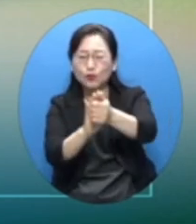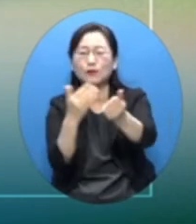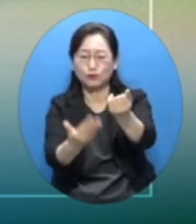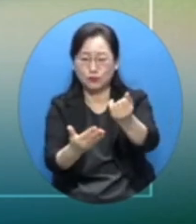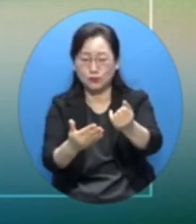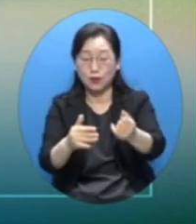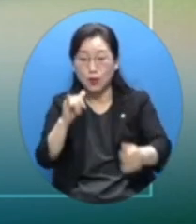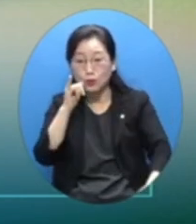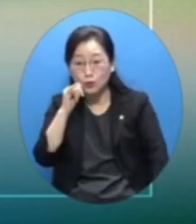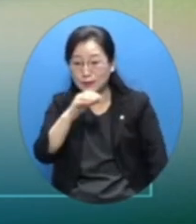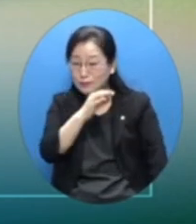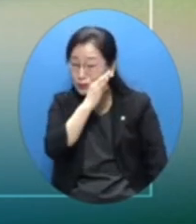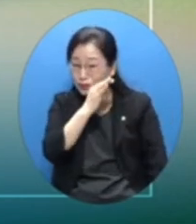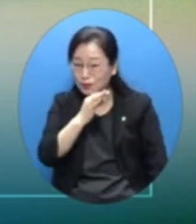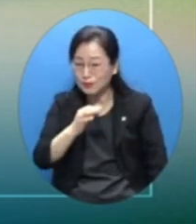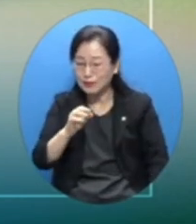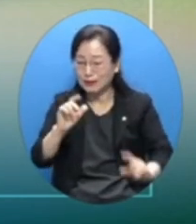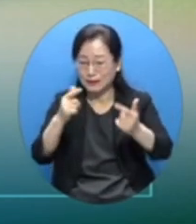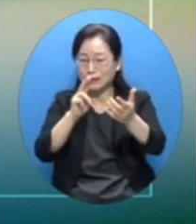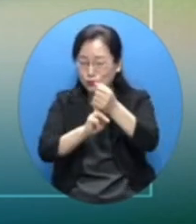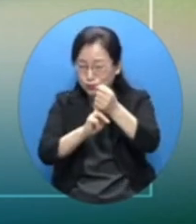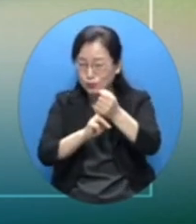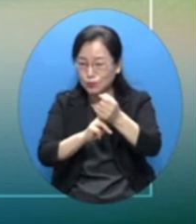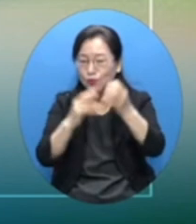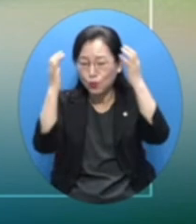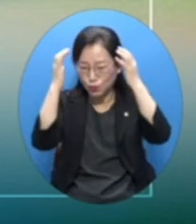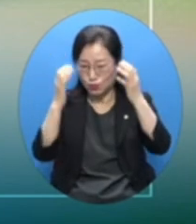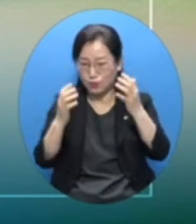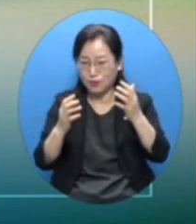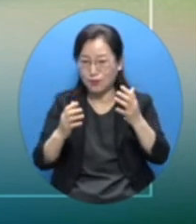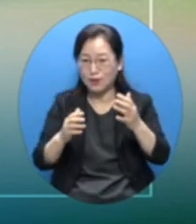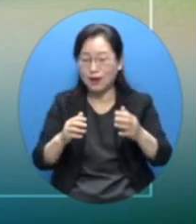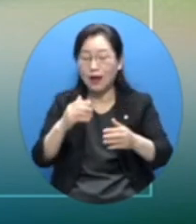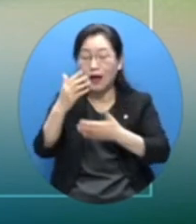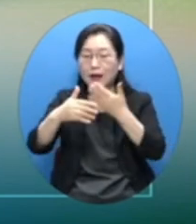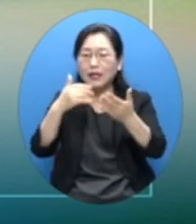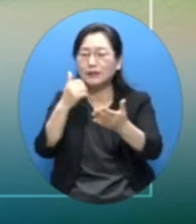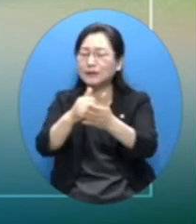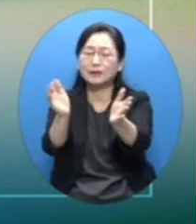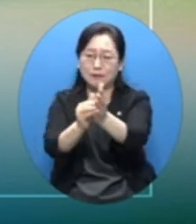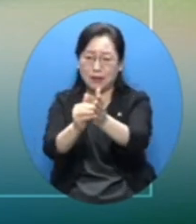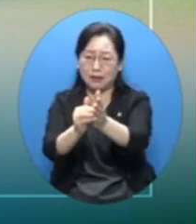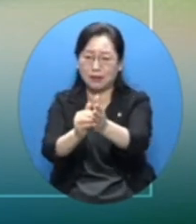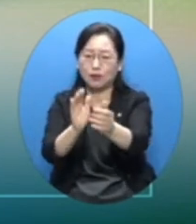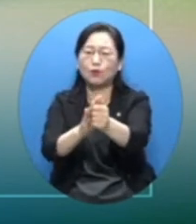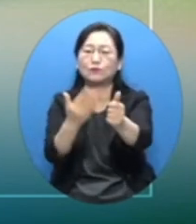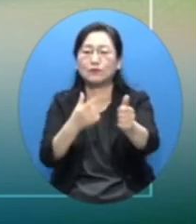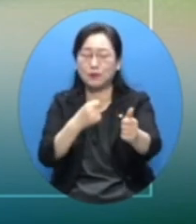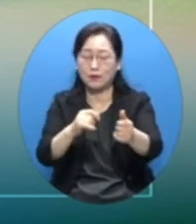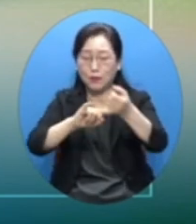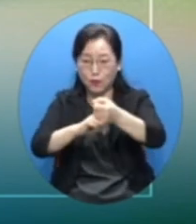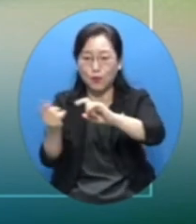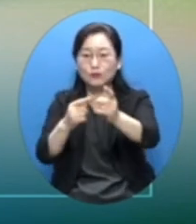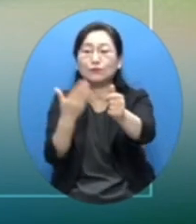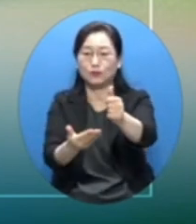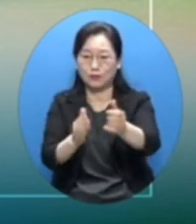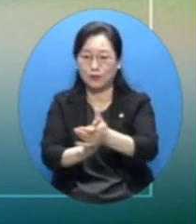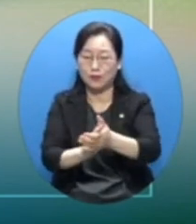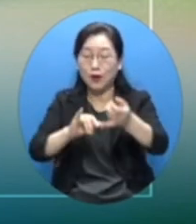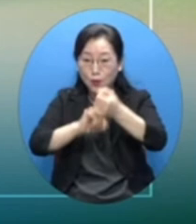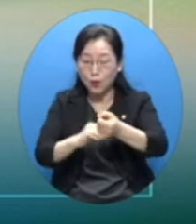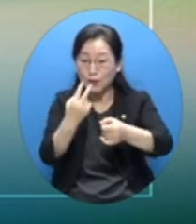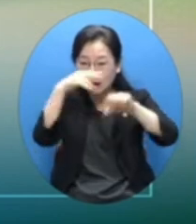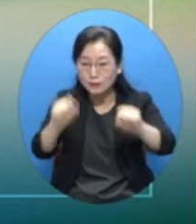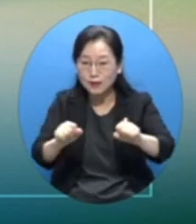아니다 숨기는 것이 고통이고 중독이다 하나님께서 만지시고 싶어 하신다 그리고 반드시 고치신다 그러므로 반드시